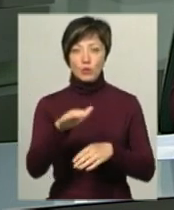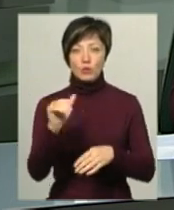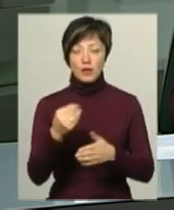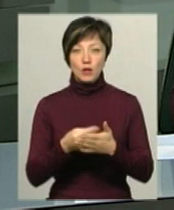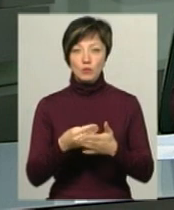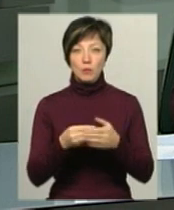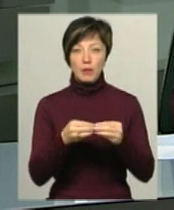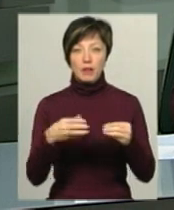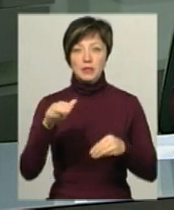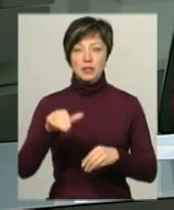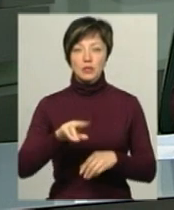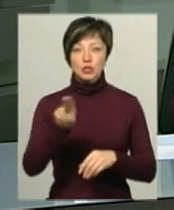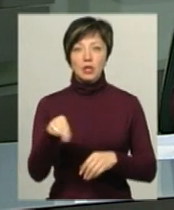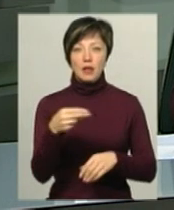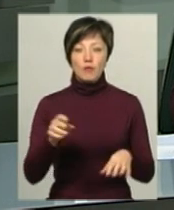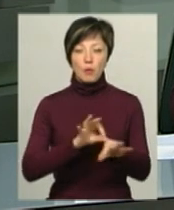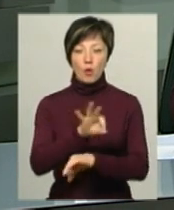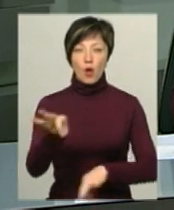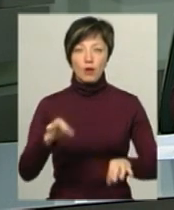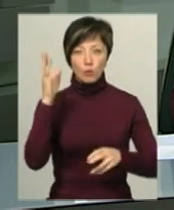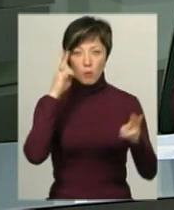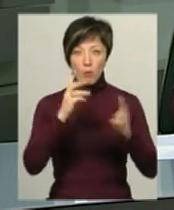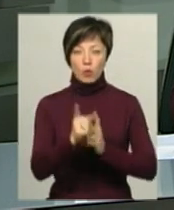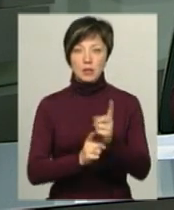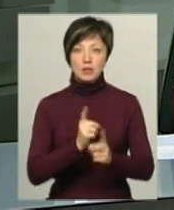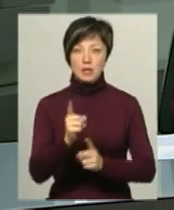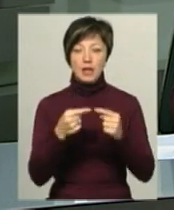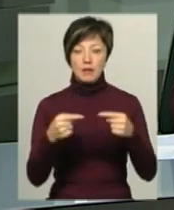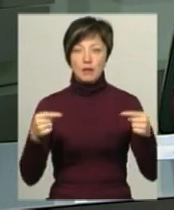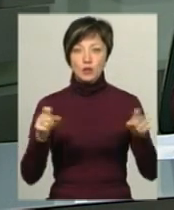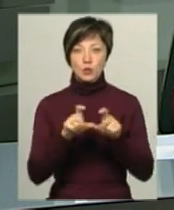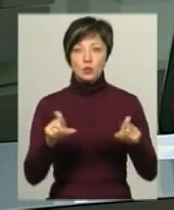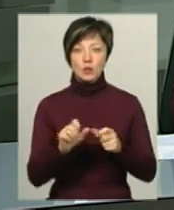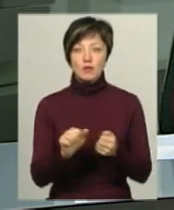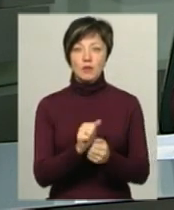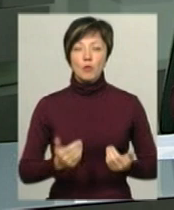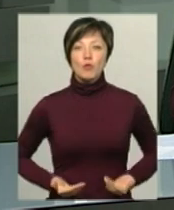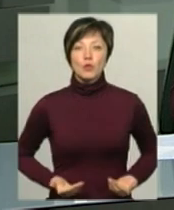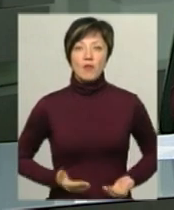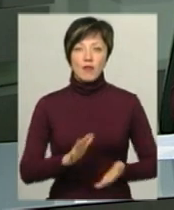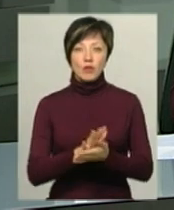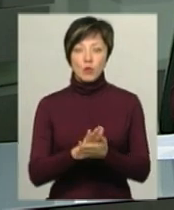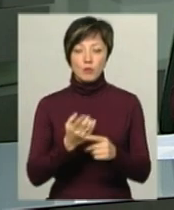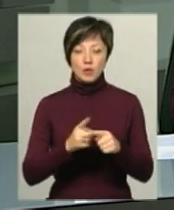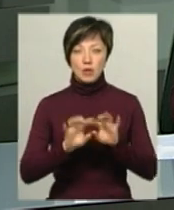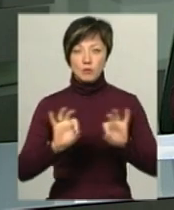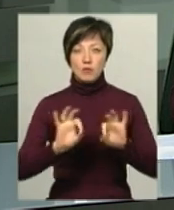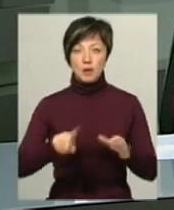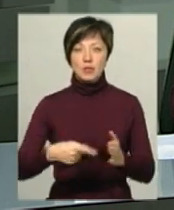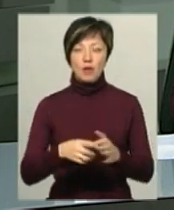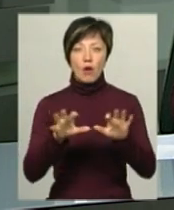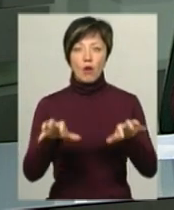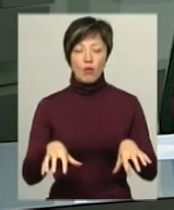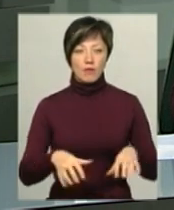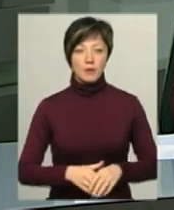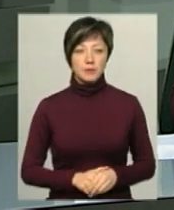суму 15 тисяч євро проєкту модернізації інфраструктури твердих побутових відходів. Про це розповідає міський голова